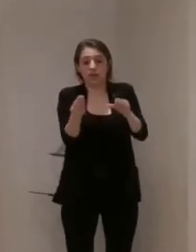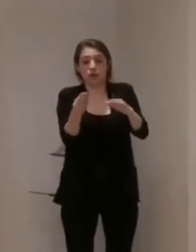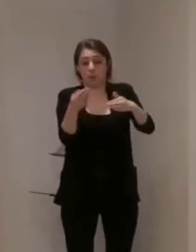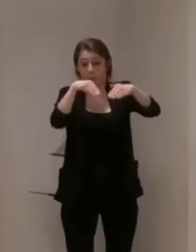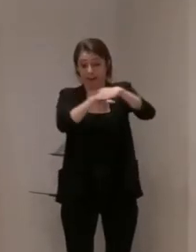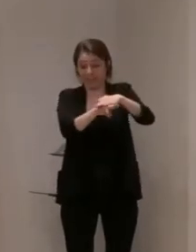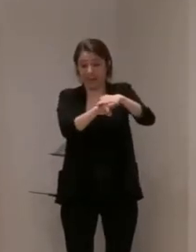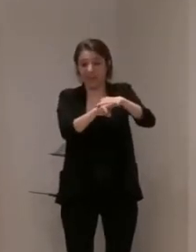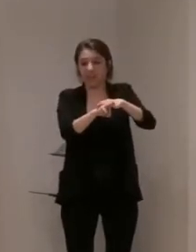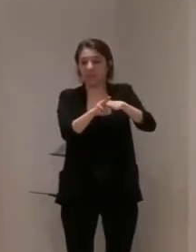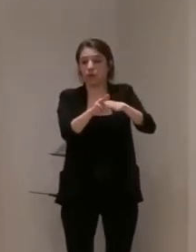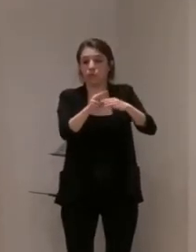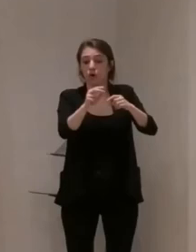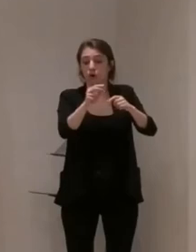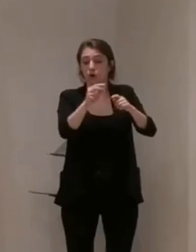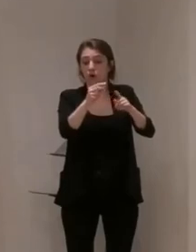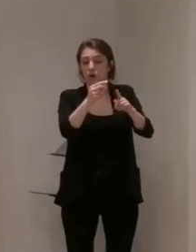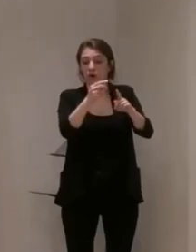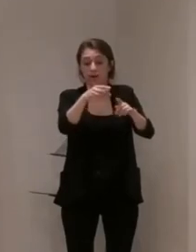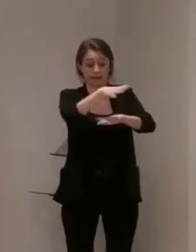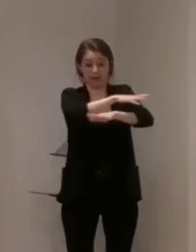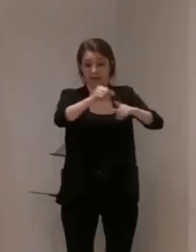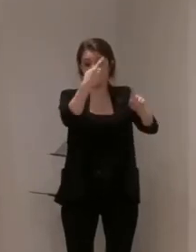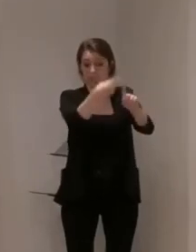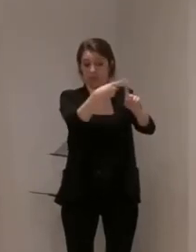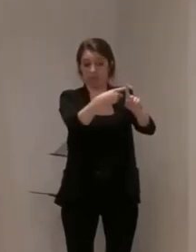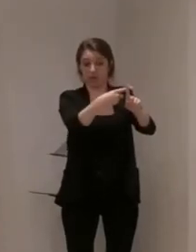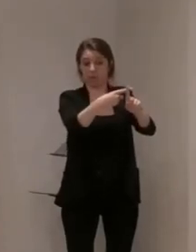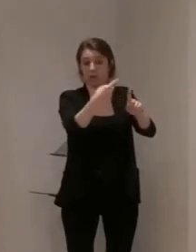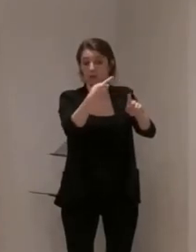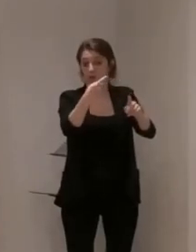fosa comú del cementiri que hi ha a Reus.